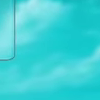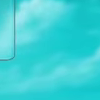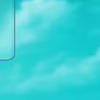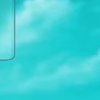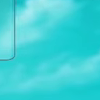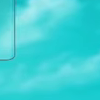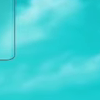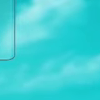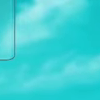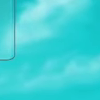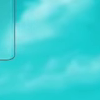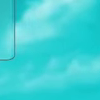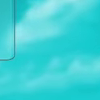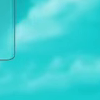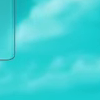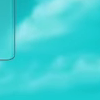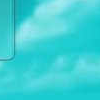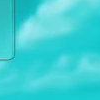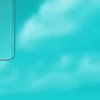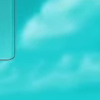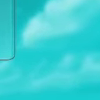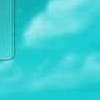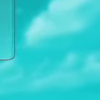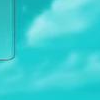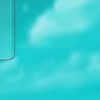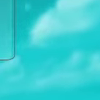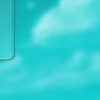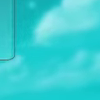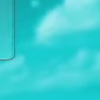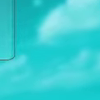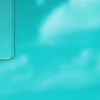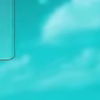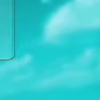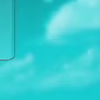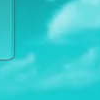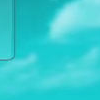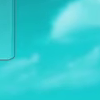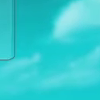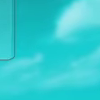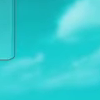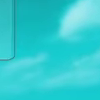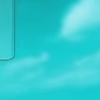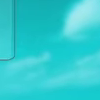төмен. Қызылордада сынап бағанасы күндіз 8 градус жылыны, түнде 6 градус суықты көрсетеді.